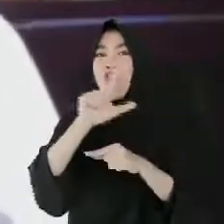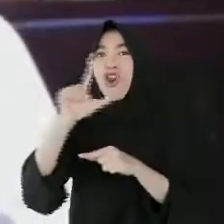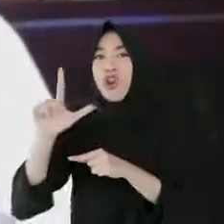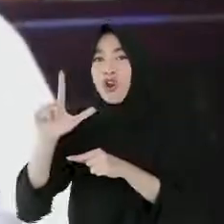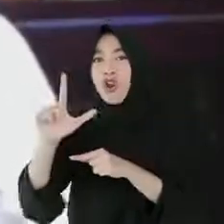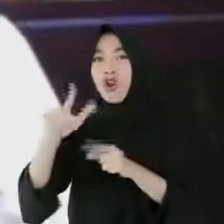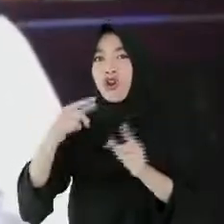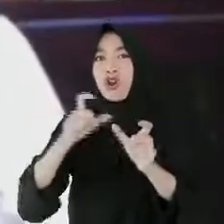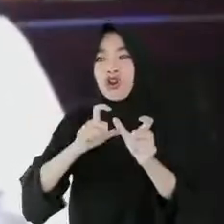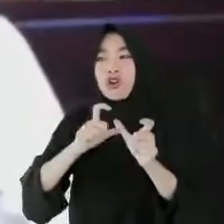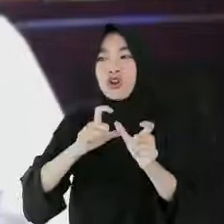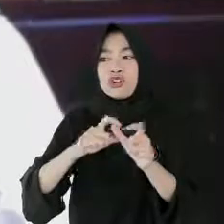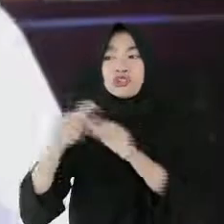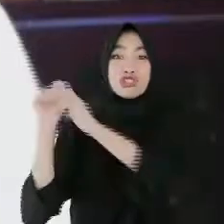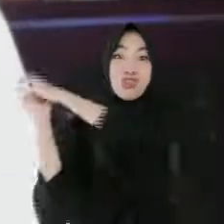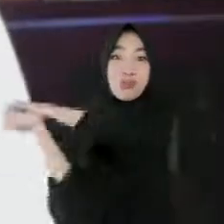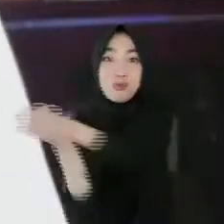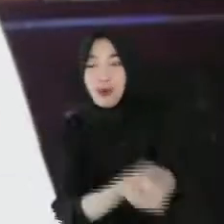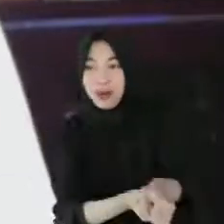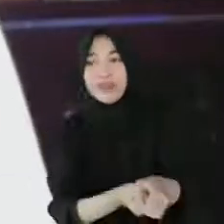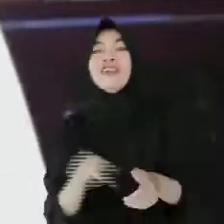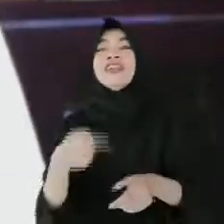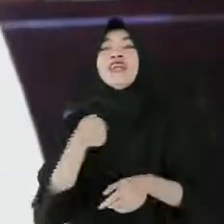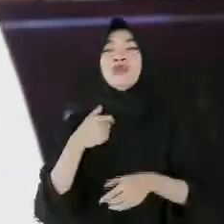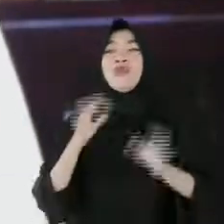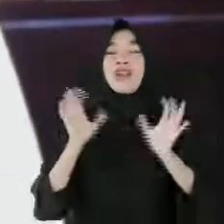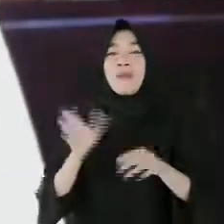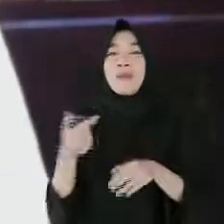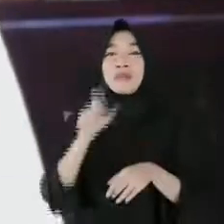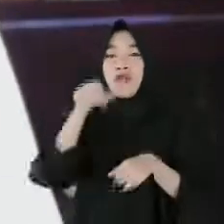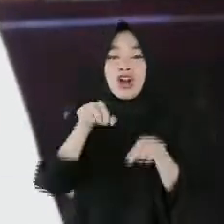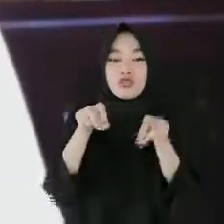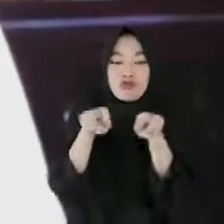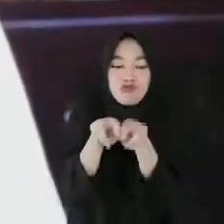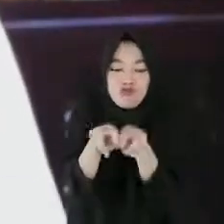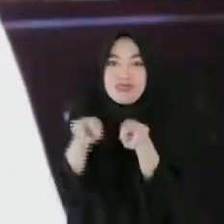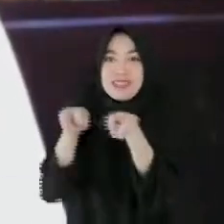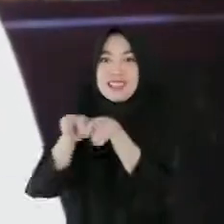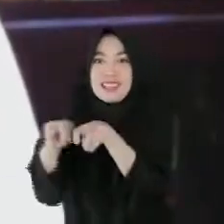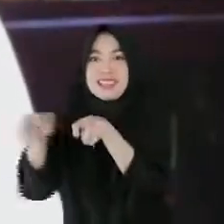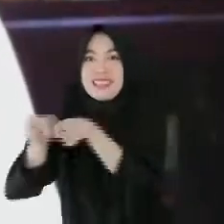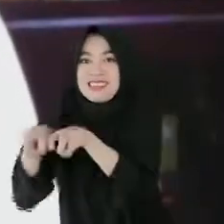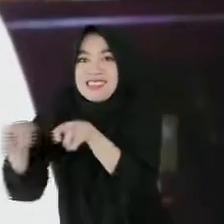Waduh ini jangan sampai agak-agak bau